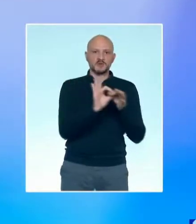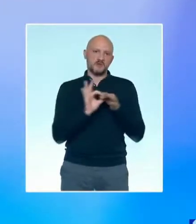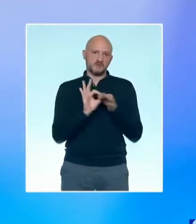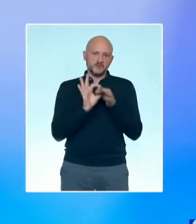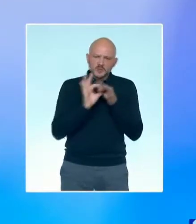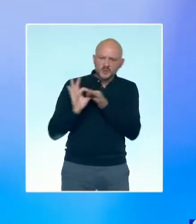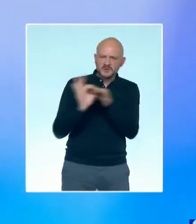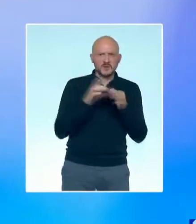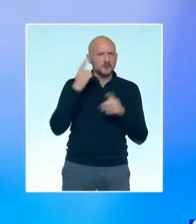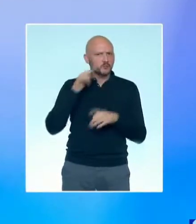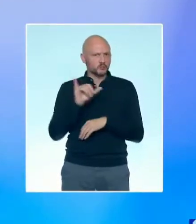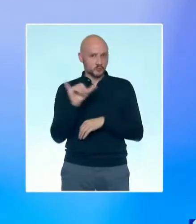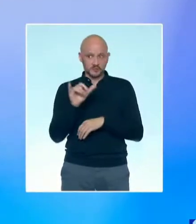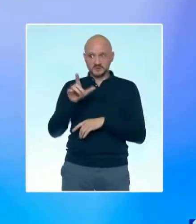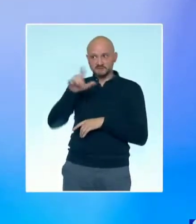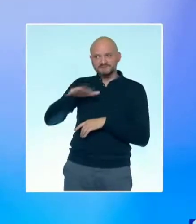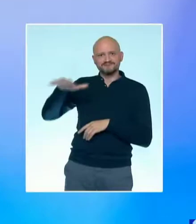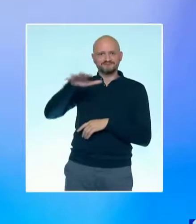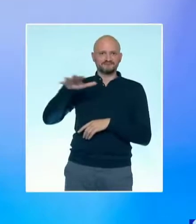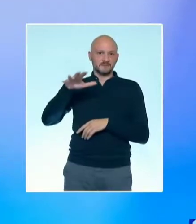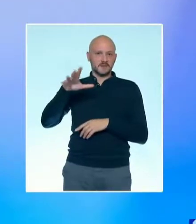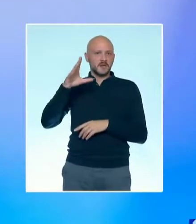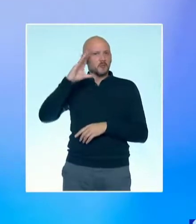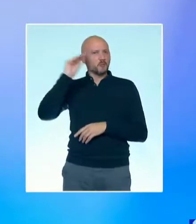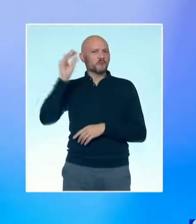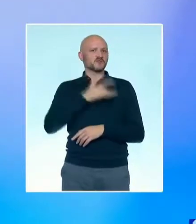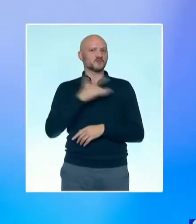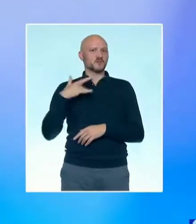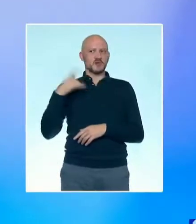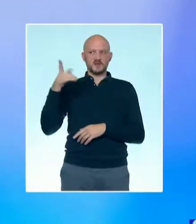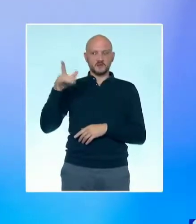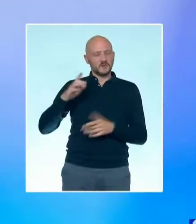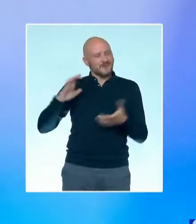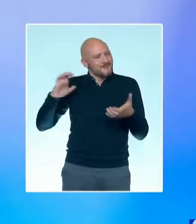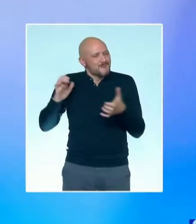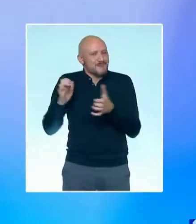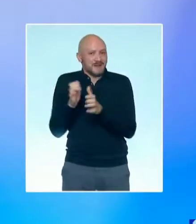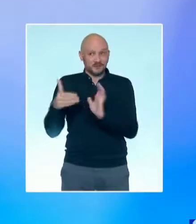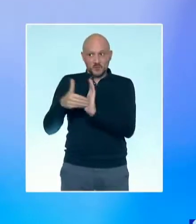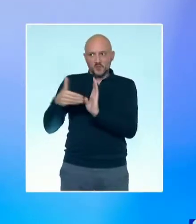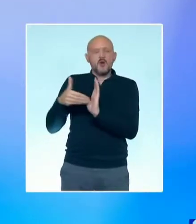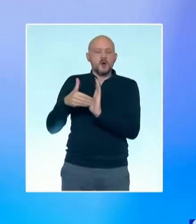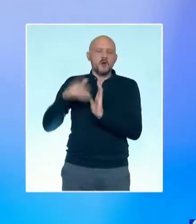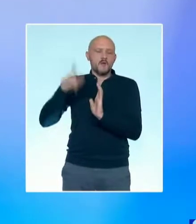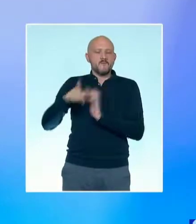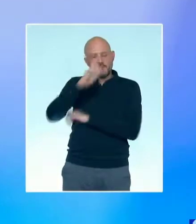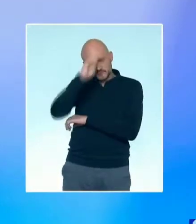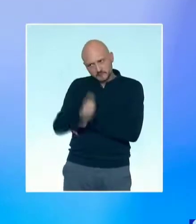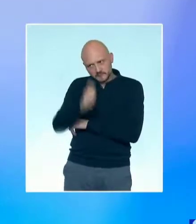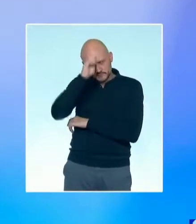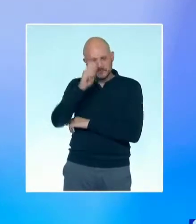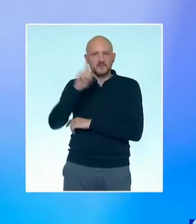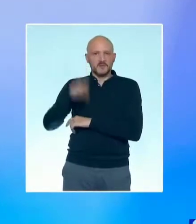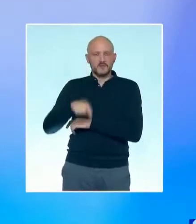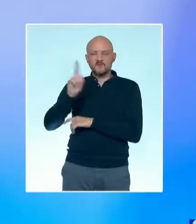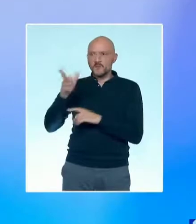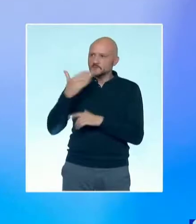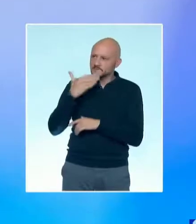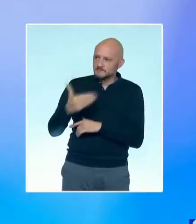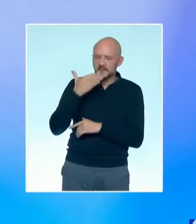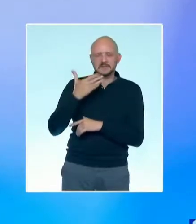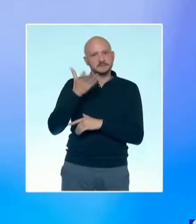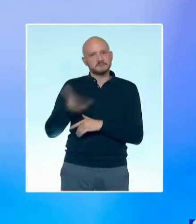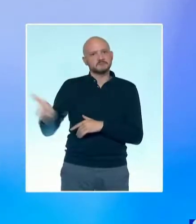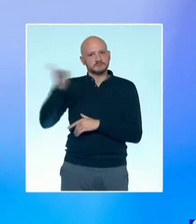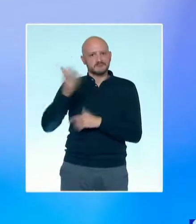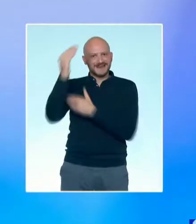nouveau sous pression et que nous devons soutenir et remercier pour tout ce qu'ils ont fait et font encore aujourd'hui pour